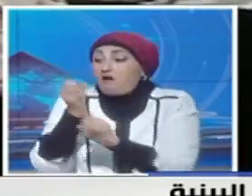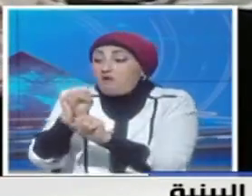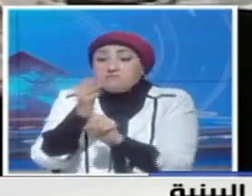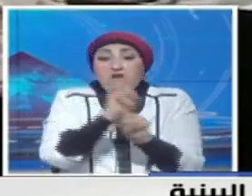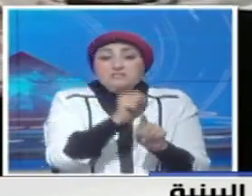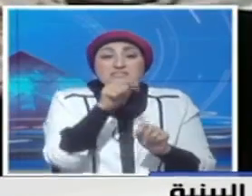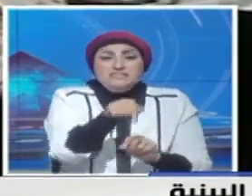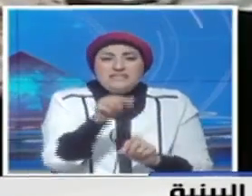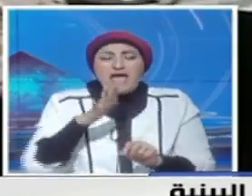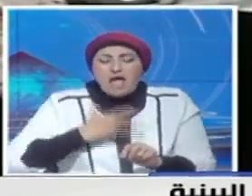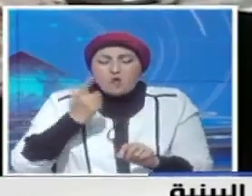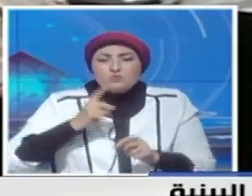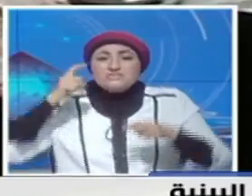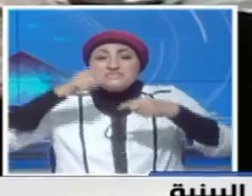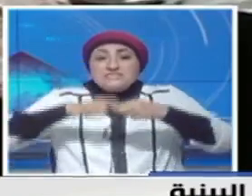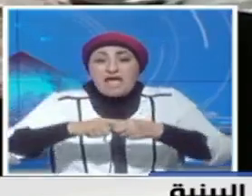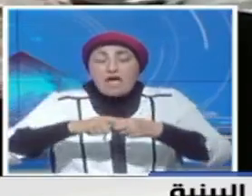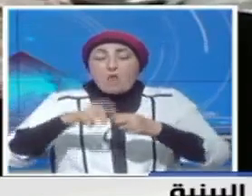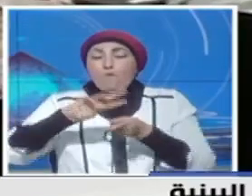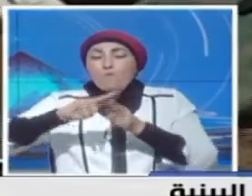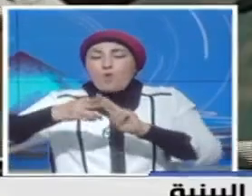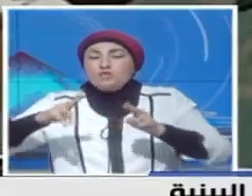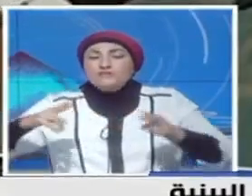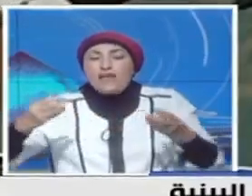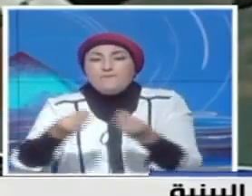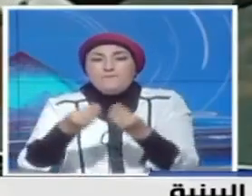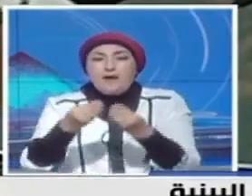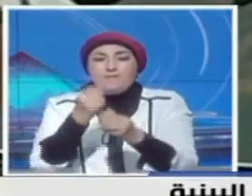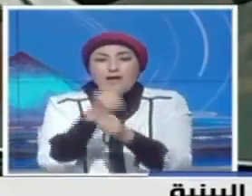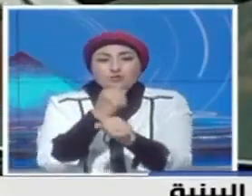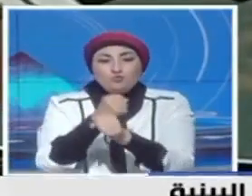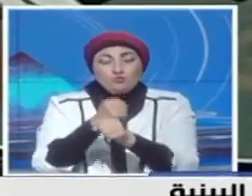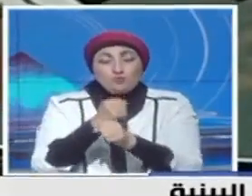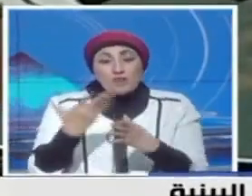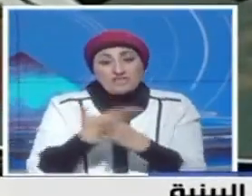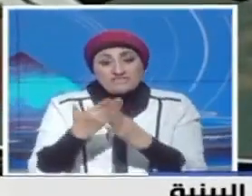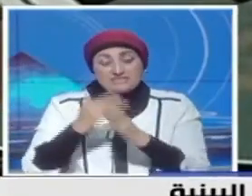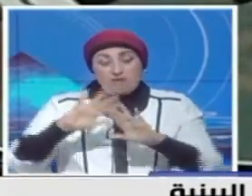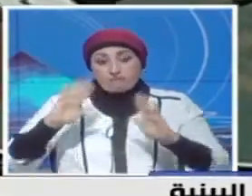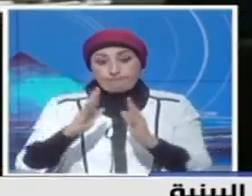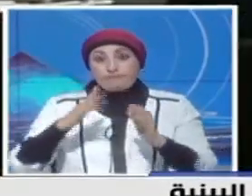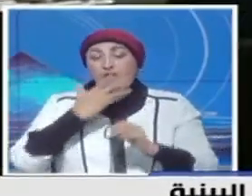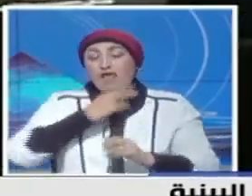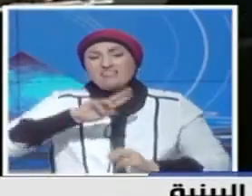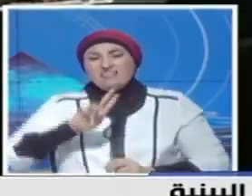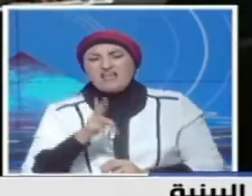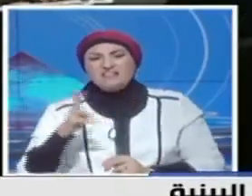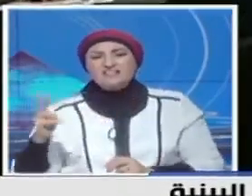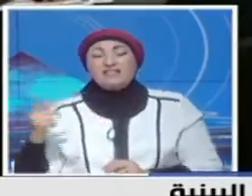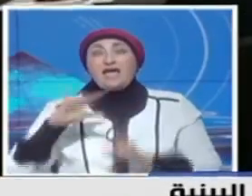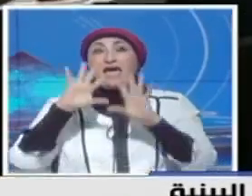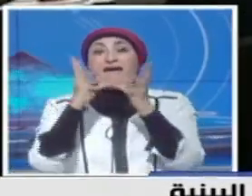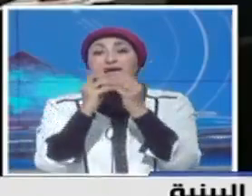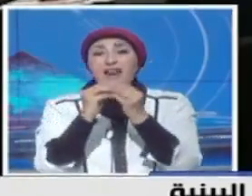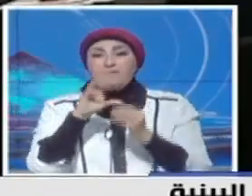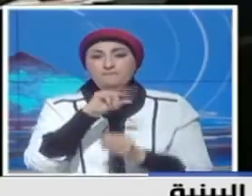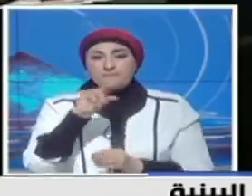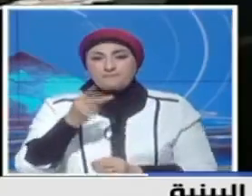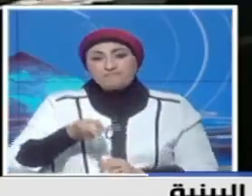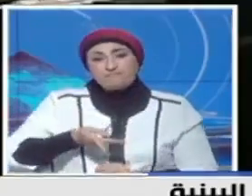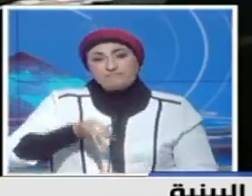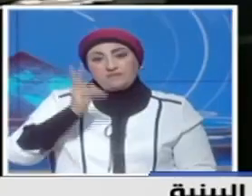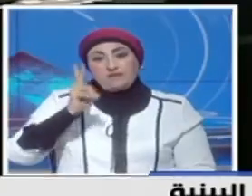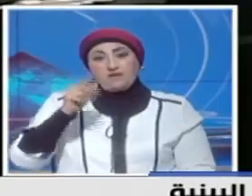والتي تتطلب التعاون بين التخصصات المختلفة لمواكبة التغيرات العالمية. الارتقاء بمنظومة البحث